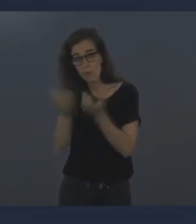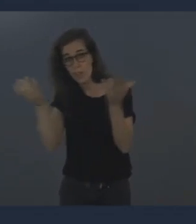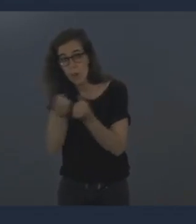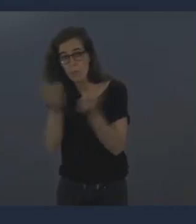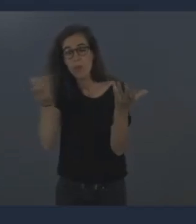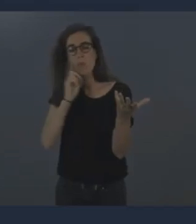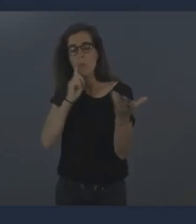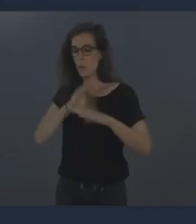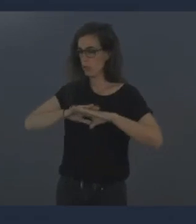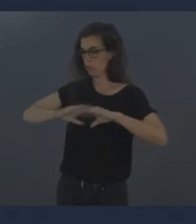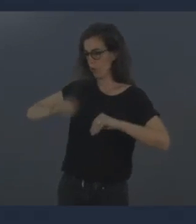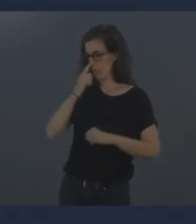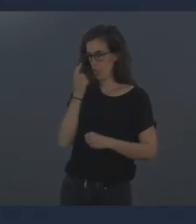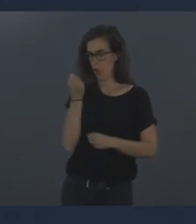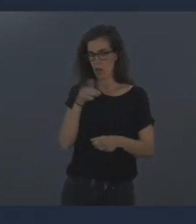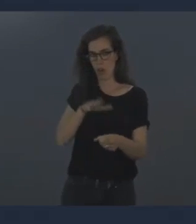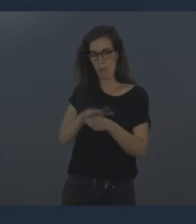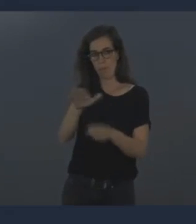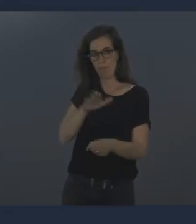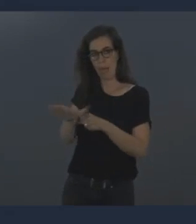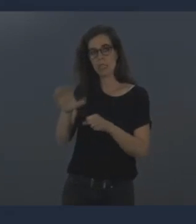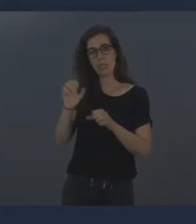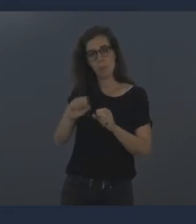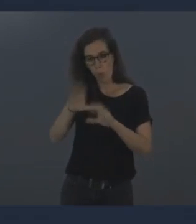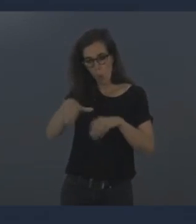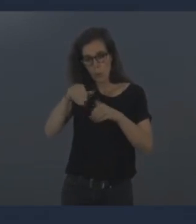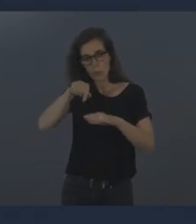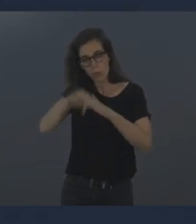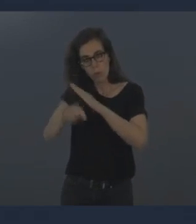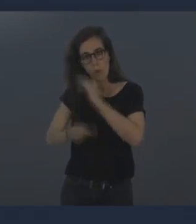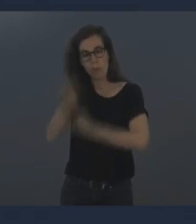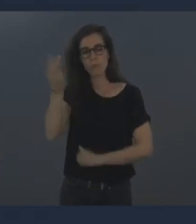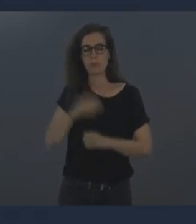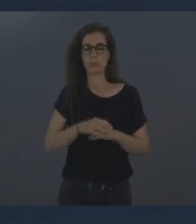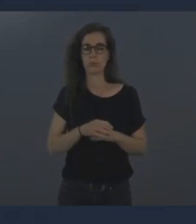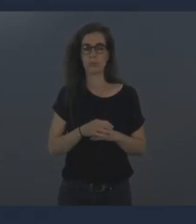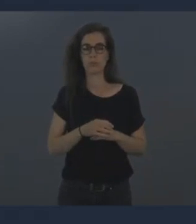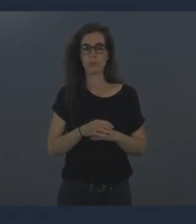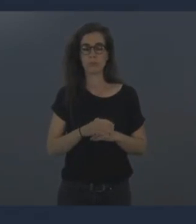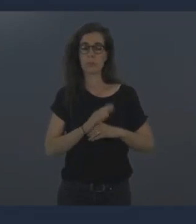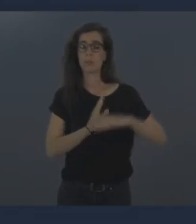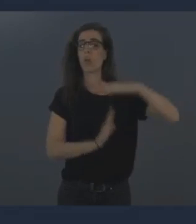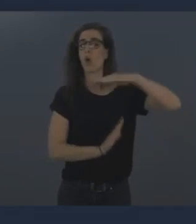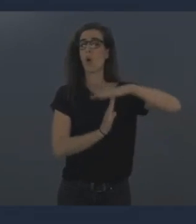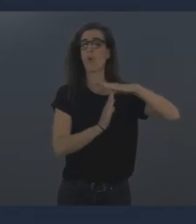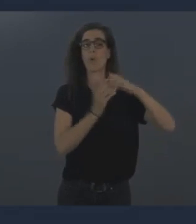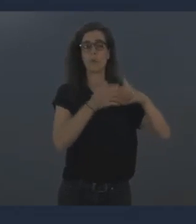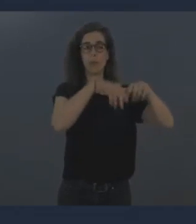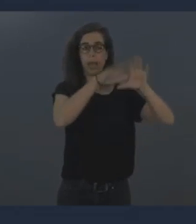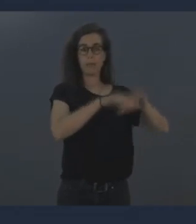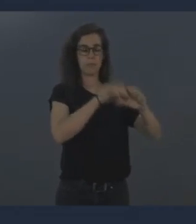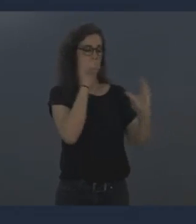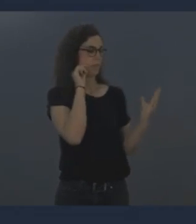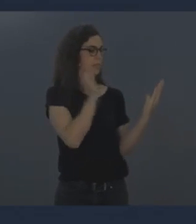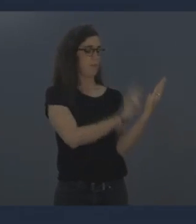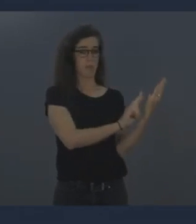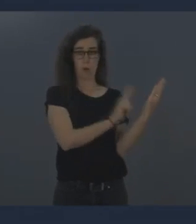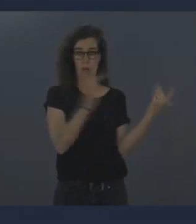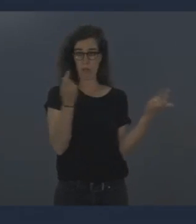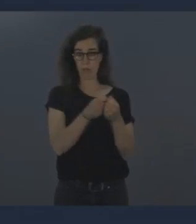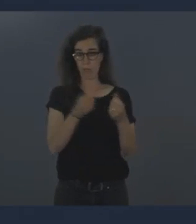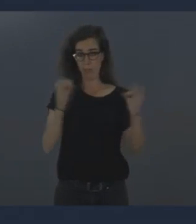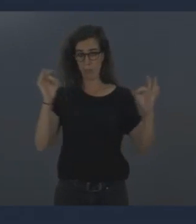leur permettent. Le compte administratif nous montre illustre parfaitement ce que je viens de